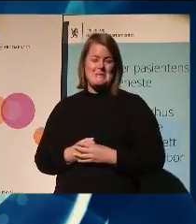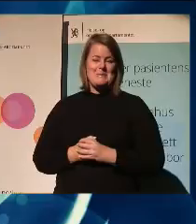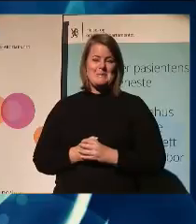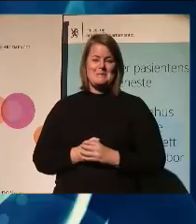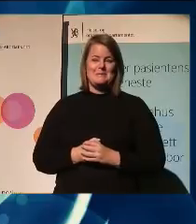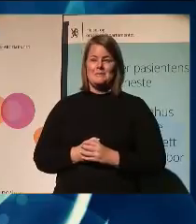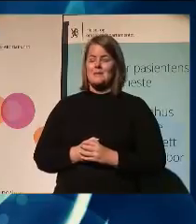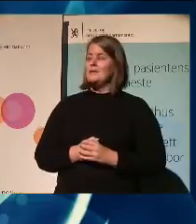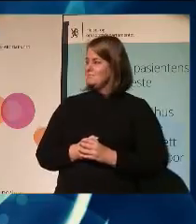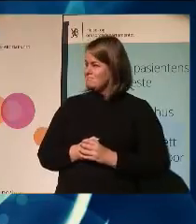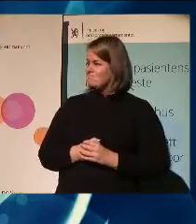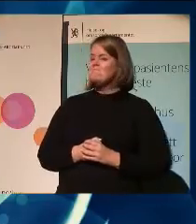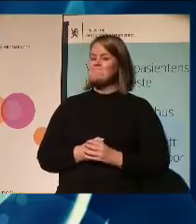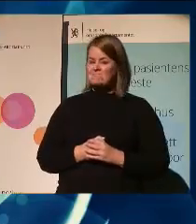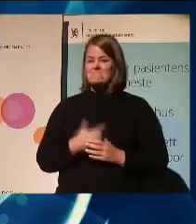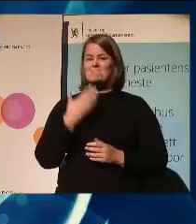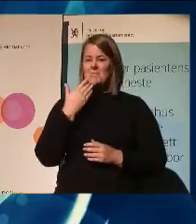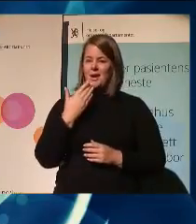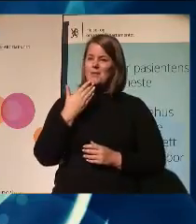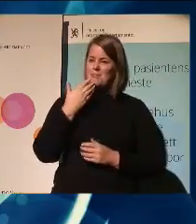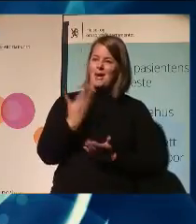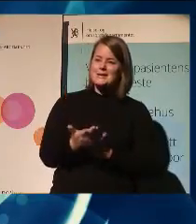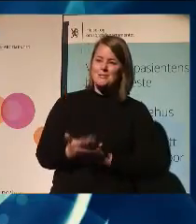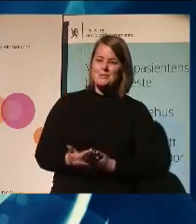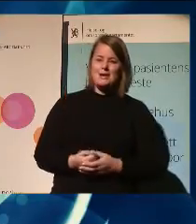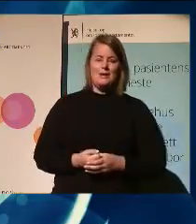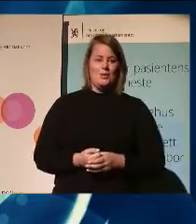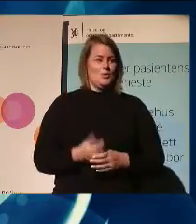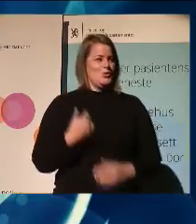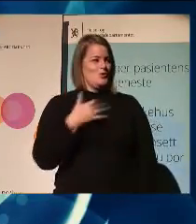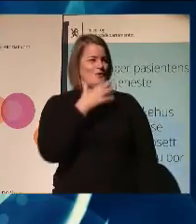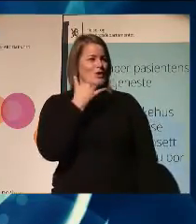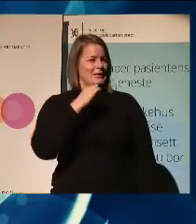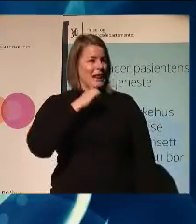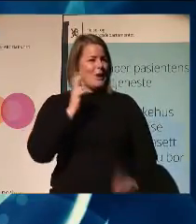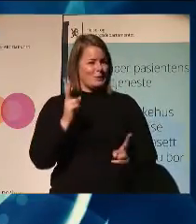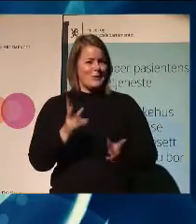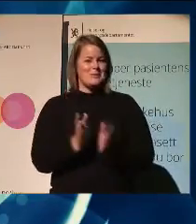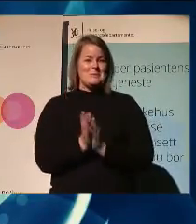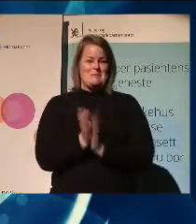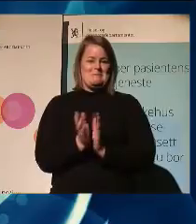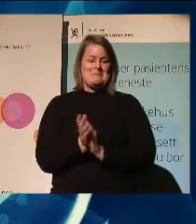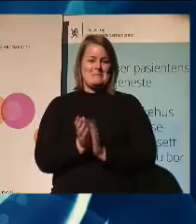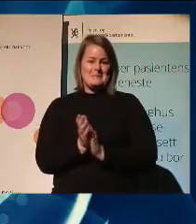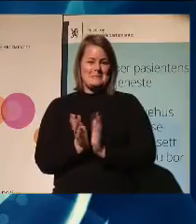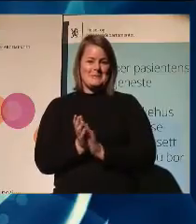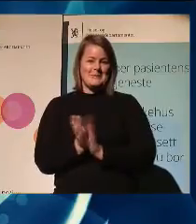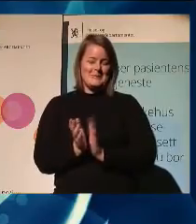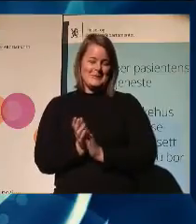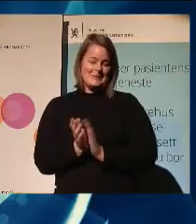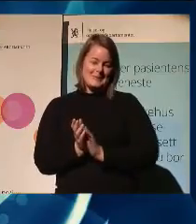Det var godt sagt, Erlandsen. Hva jeg sier, altså. Jeg var litt fornøyd med deg selv, da. Ja, jeg synes det var bra.